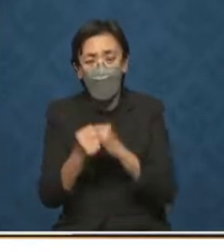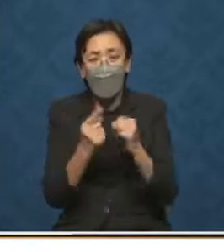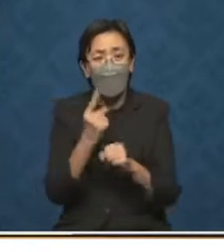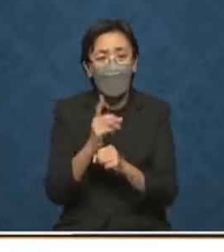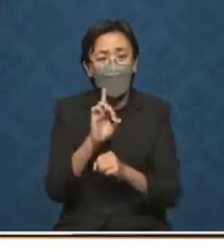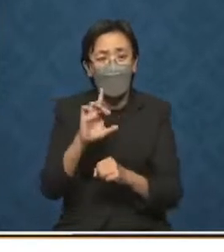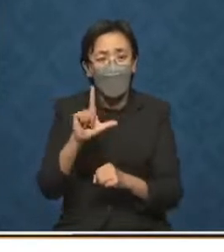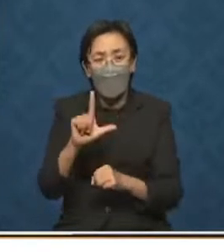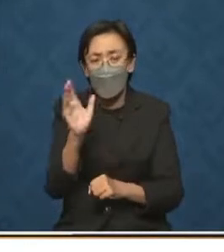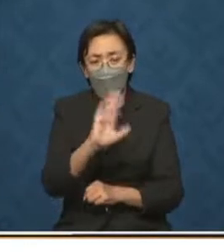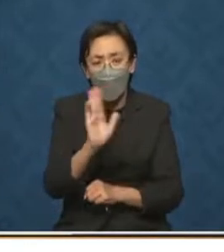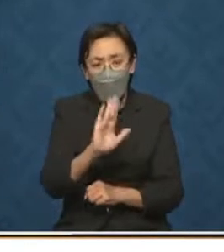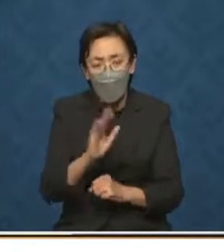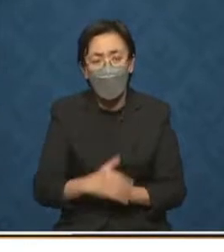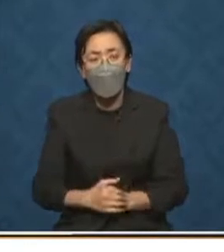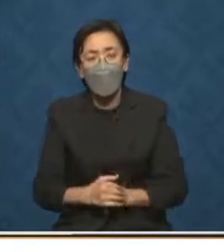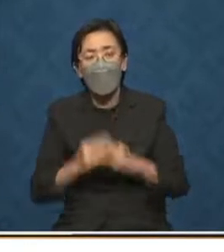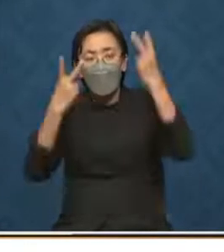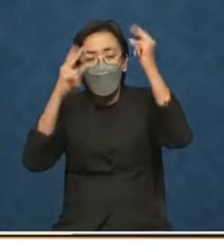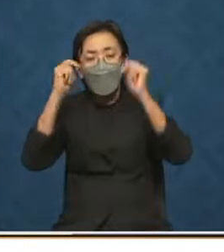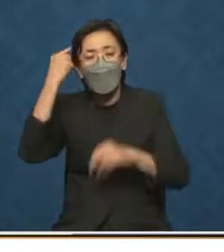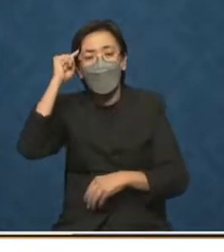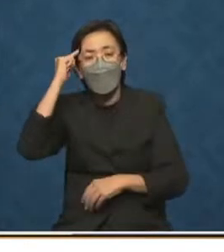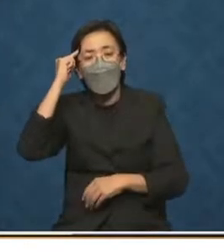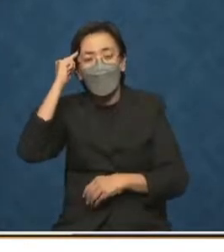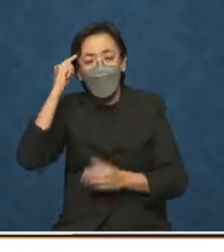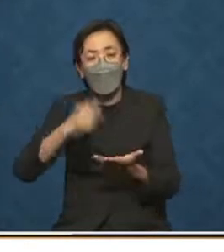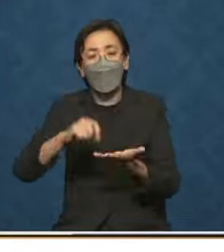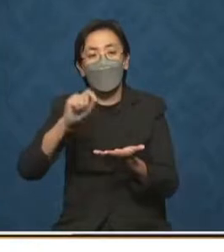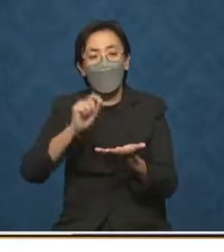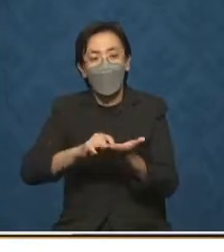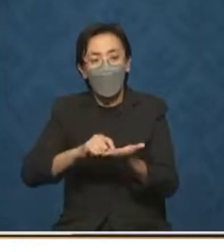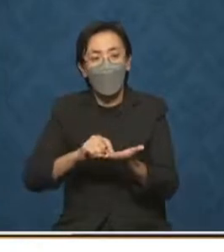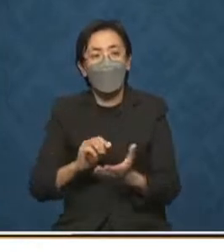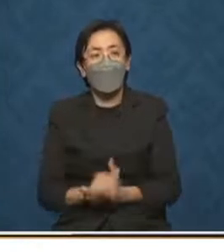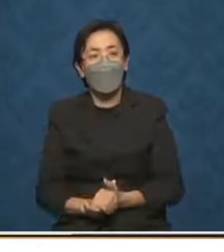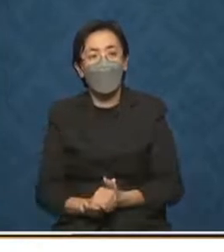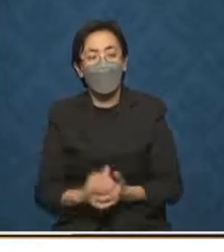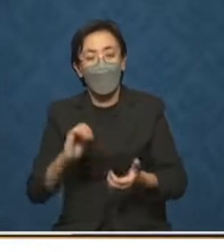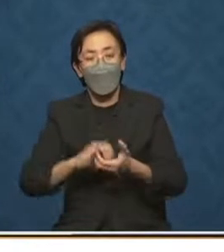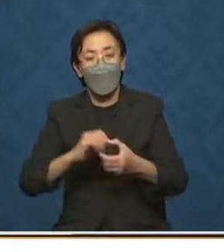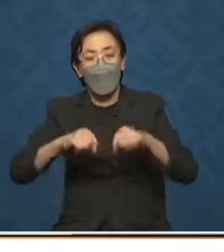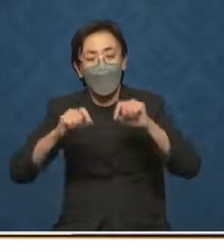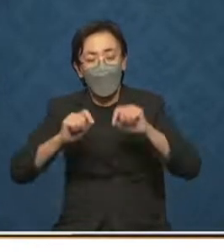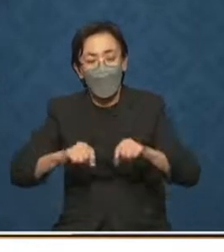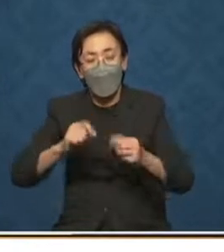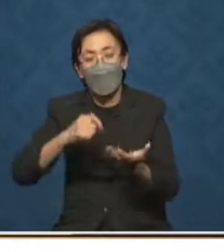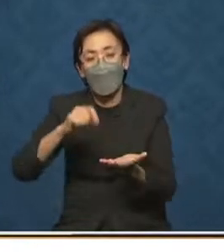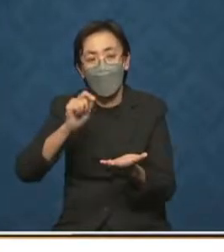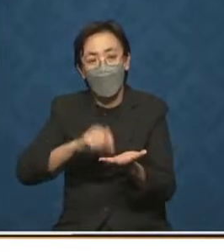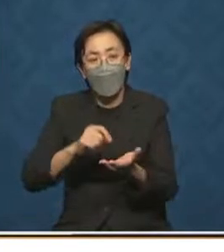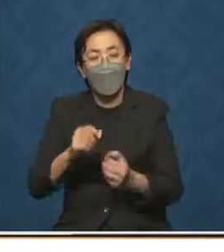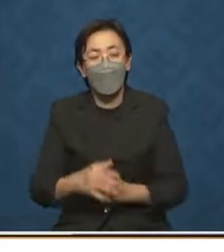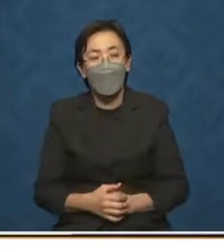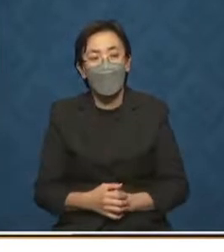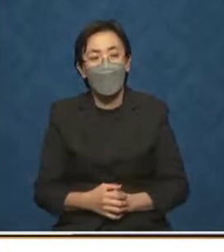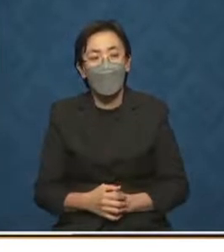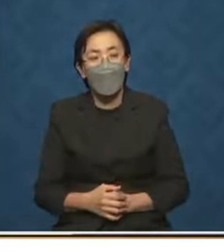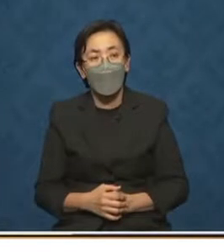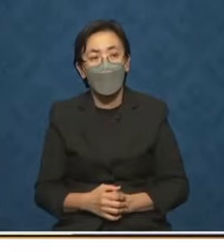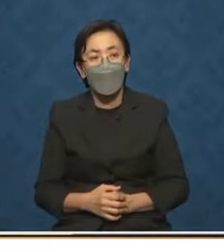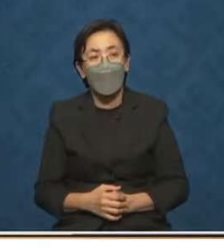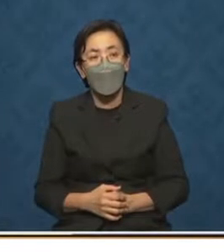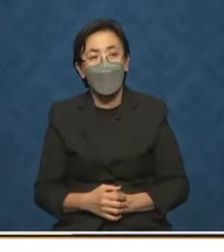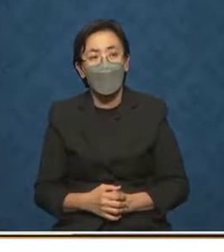เรื่องนะครับ ขอส้ายตไปครัลงนามในสัญญานะครั ลงนามใเอกสาร preservingออย่าสล้ตไปครั